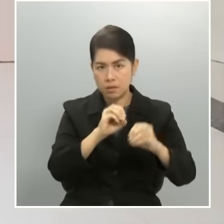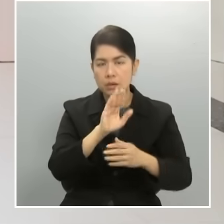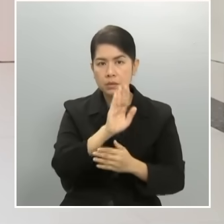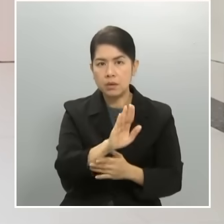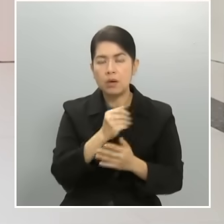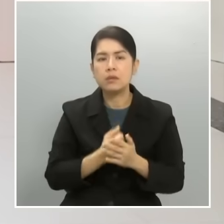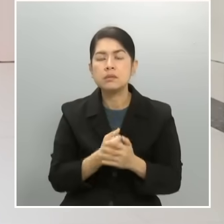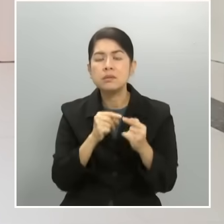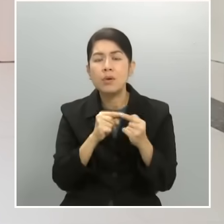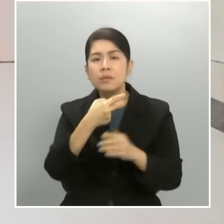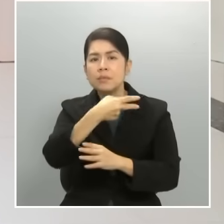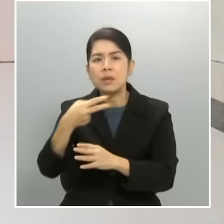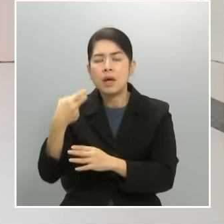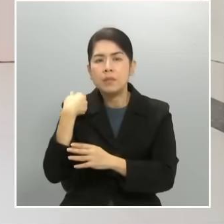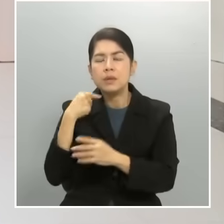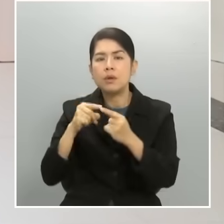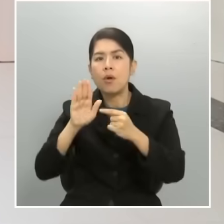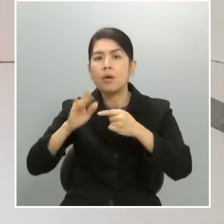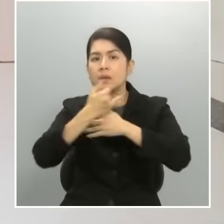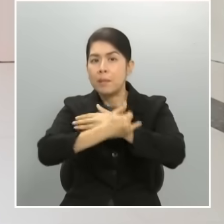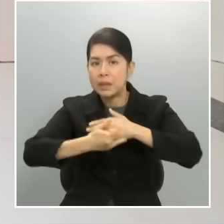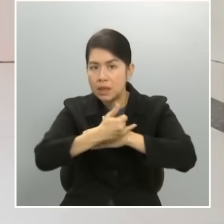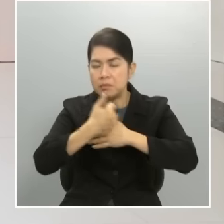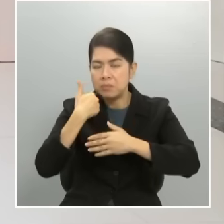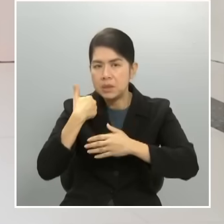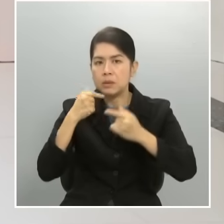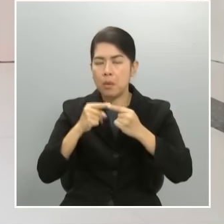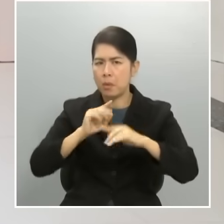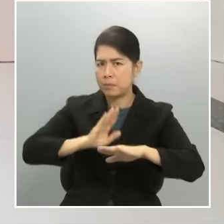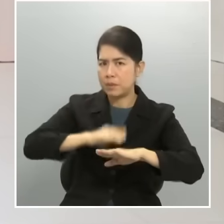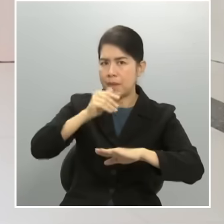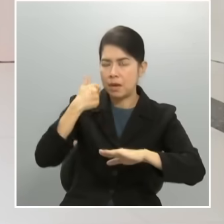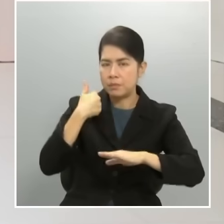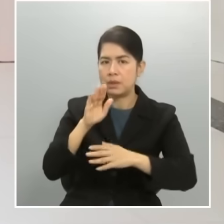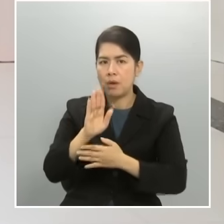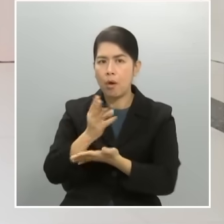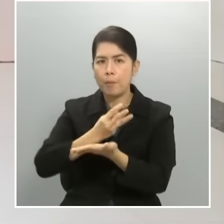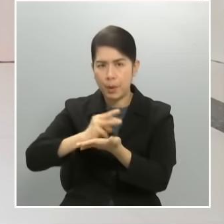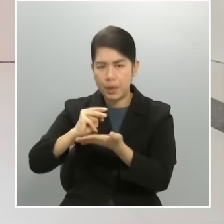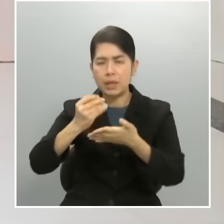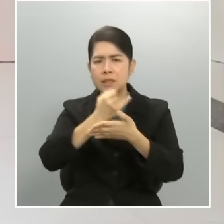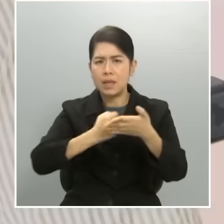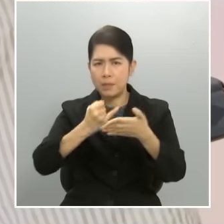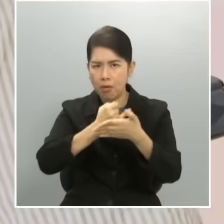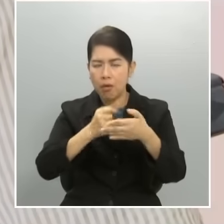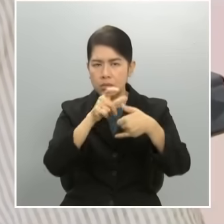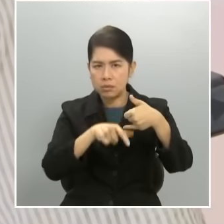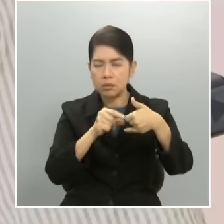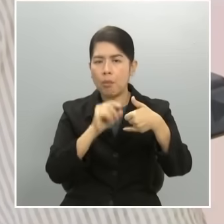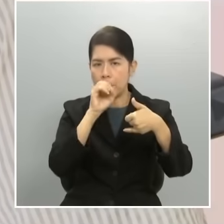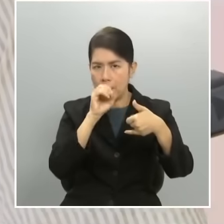ตะวันออกนะครับท่านเป็นผู้เชี่ยวชาญด้านจารึกเขมรโบราณคณะโบราณคดีมหาวิทยาลัยศิลปากรท่านเปิดเผยแบบนี้ครับบอกว่า